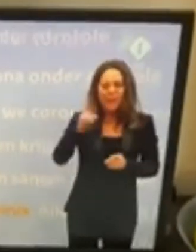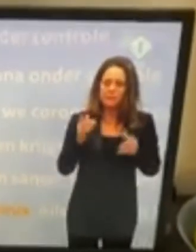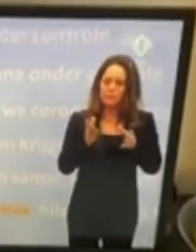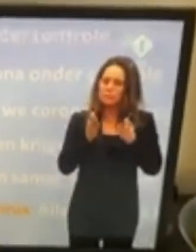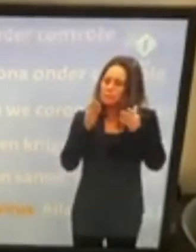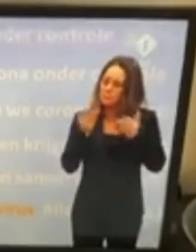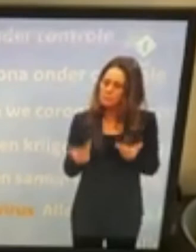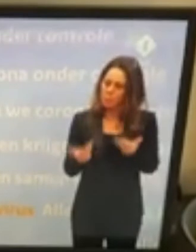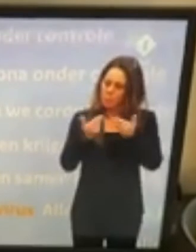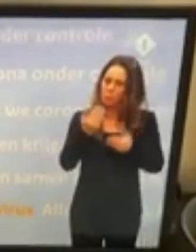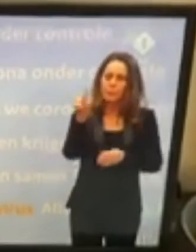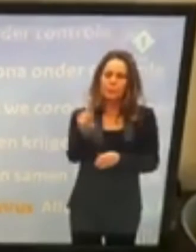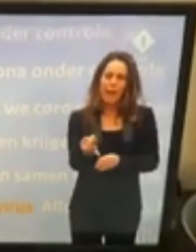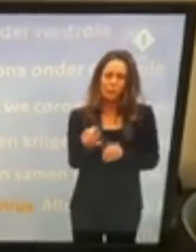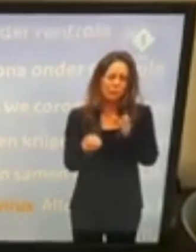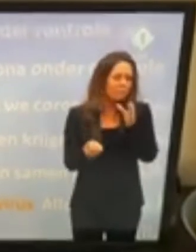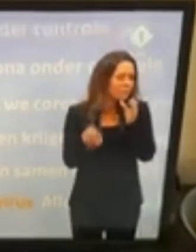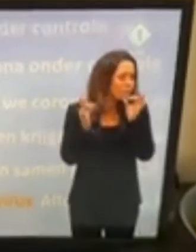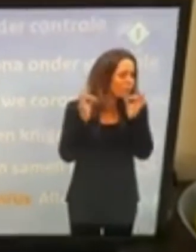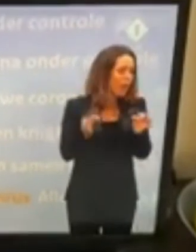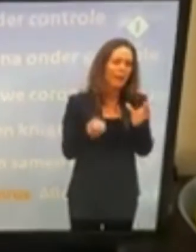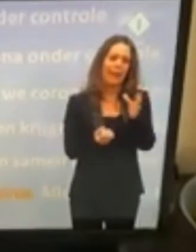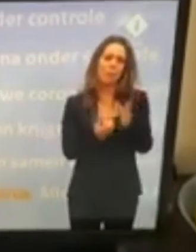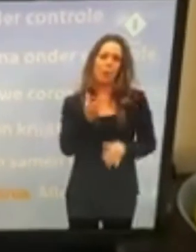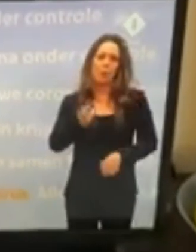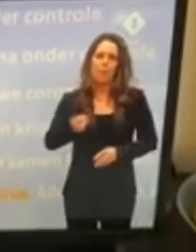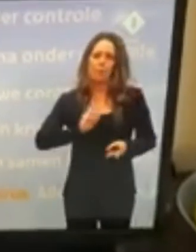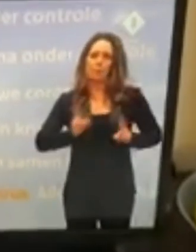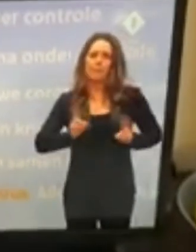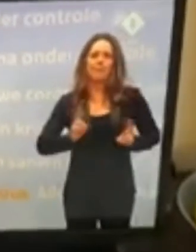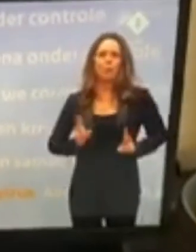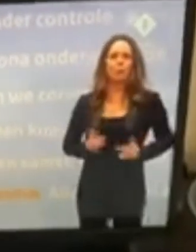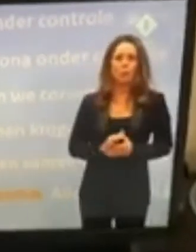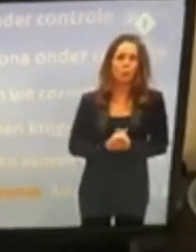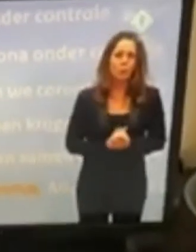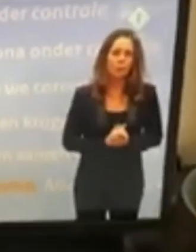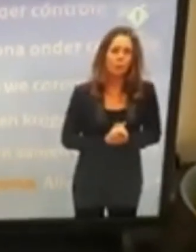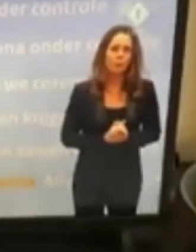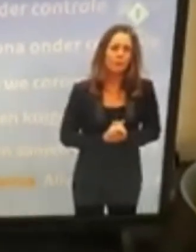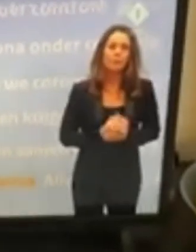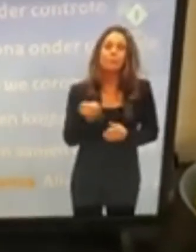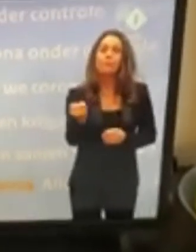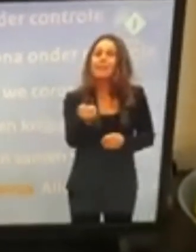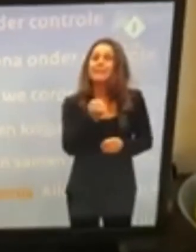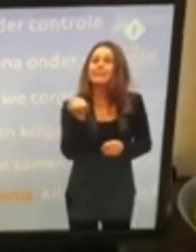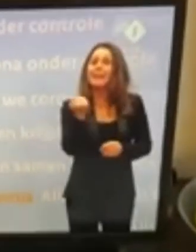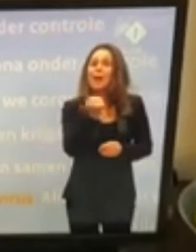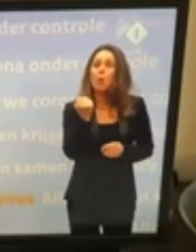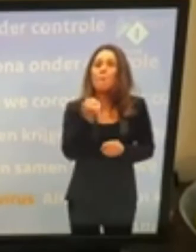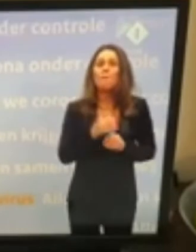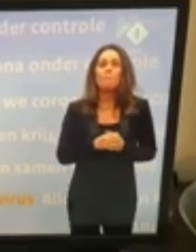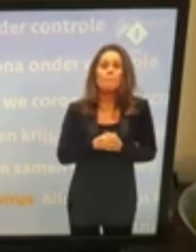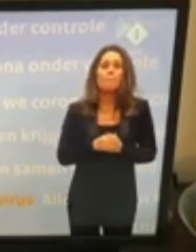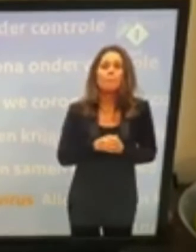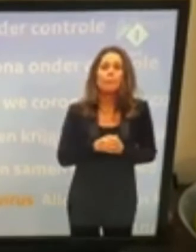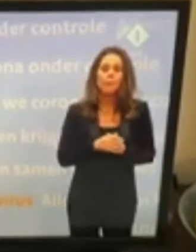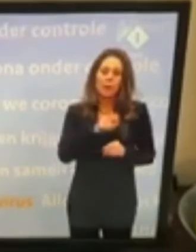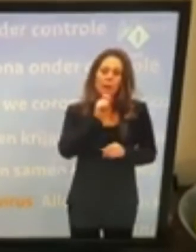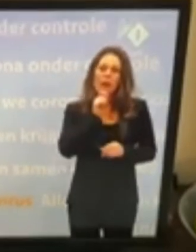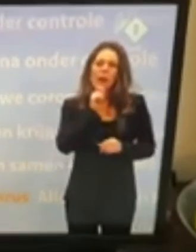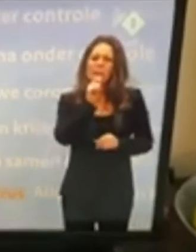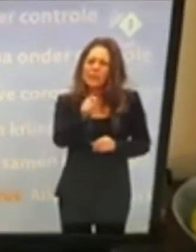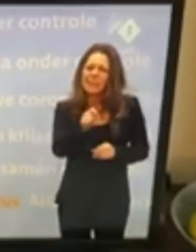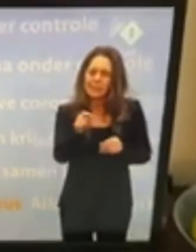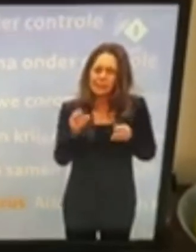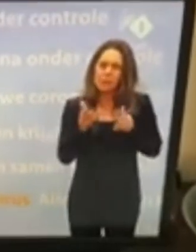een belangrijke bron van besmetting is. Daarom ook de aanpassing van het advies over bezoek thuis.